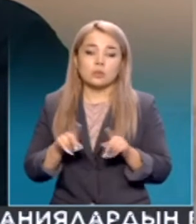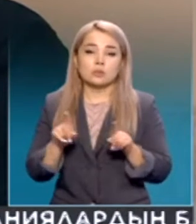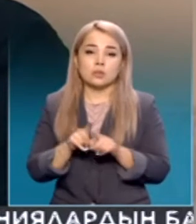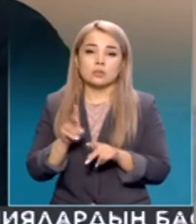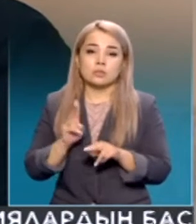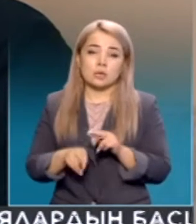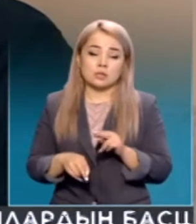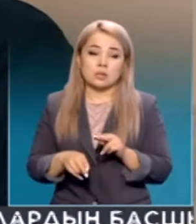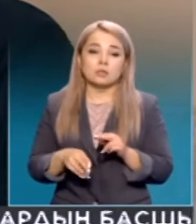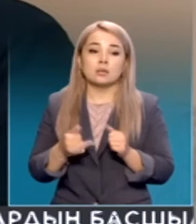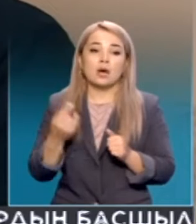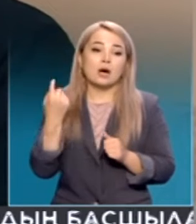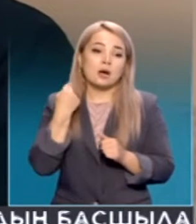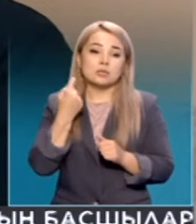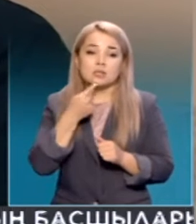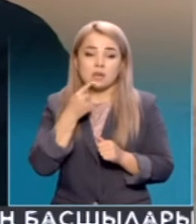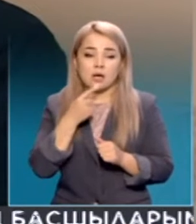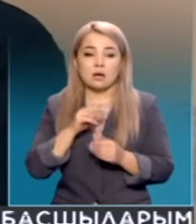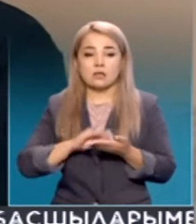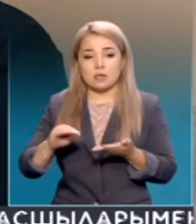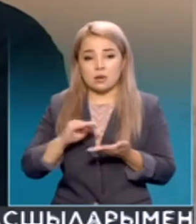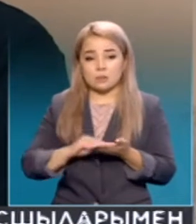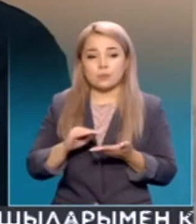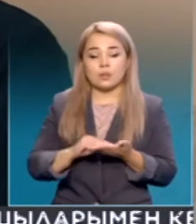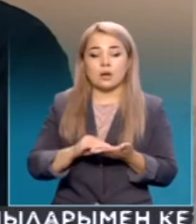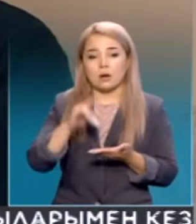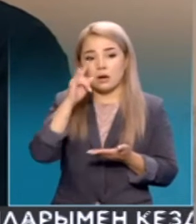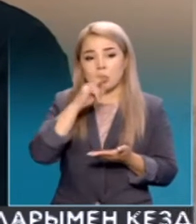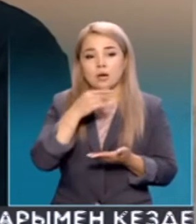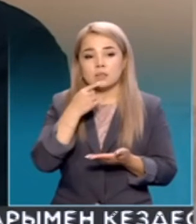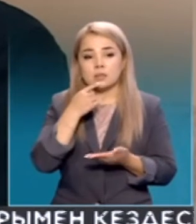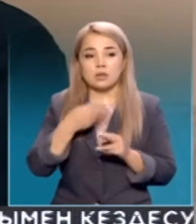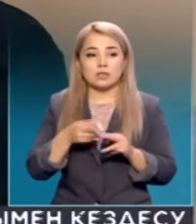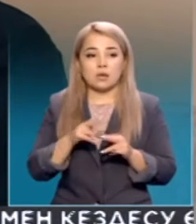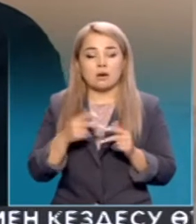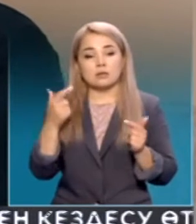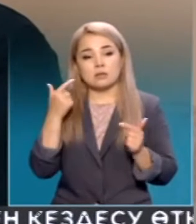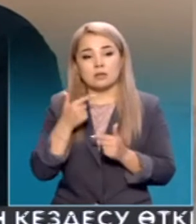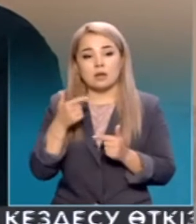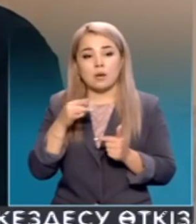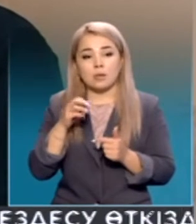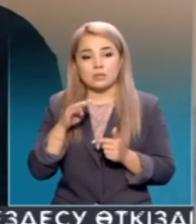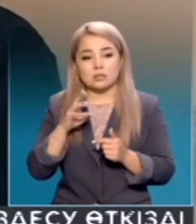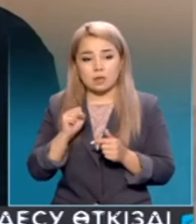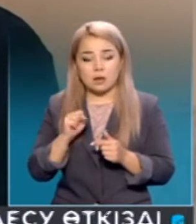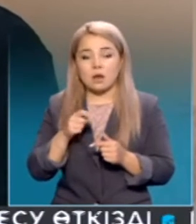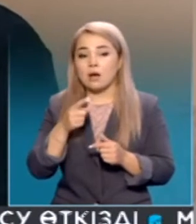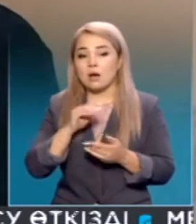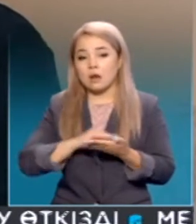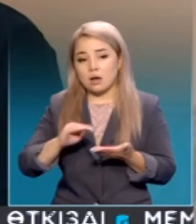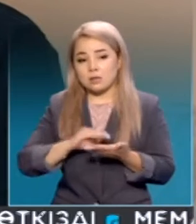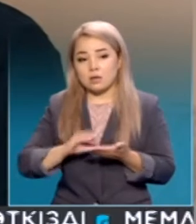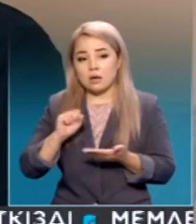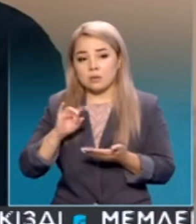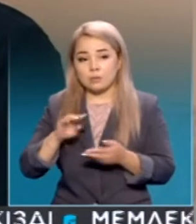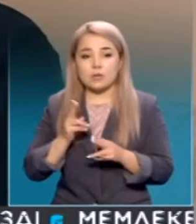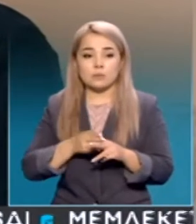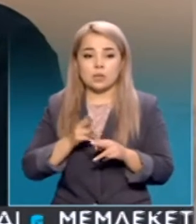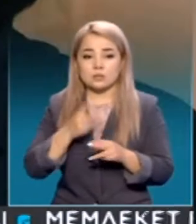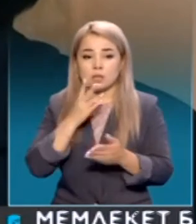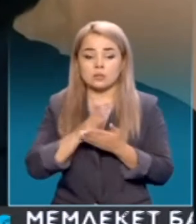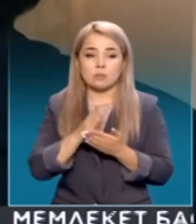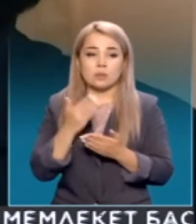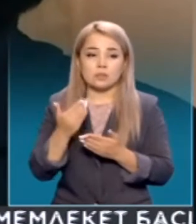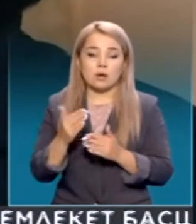Содан кейін ағылшын тілінің әріптері қазақ тілінің грамматикасына, мысал үшін әріптеріне кедергі